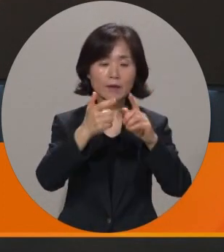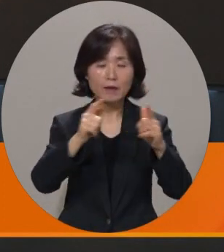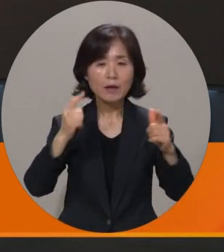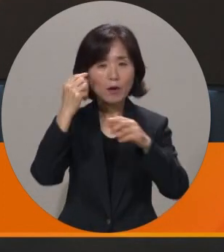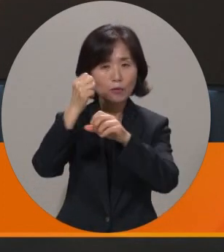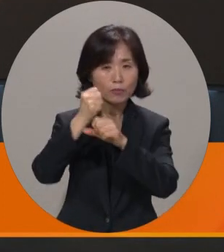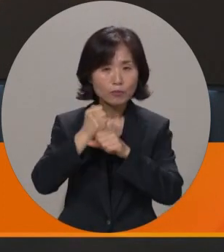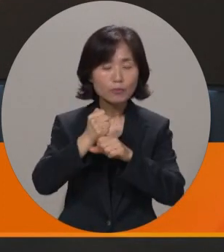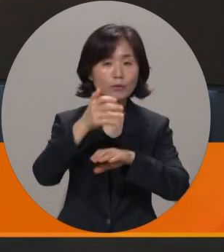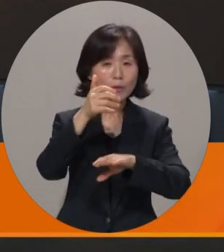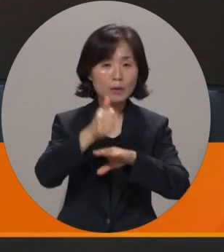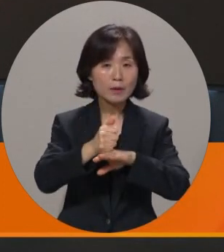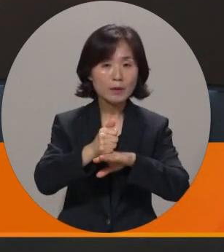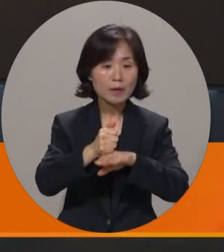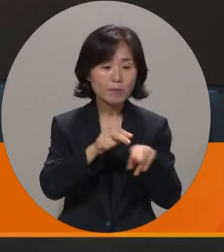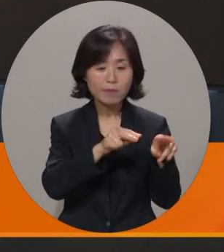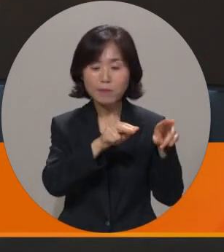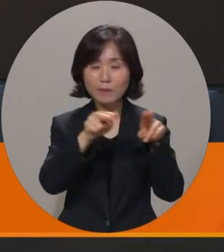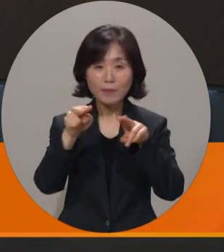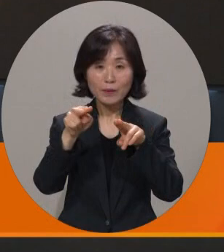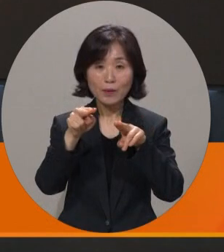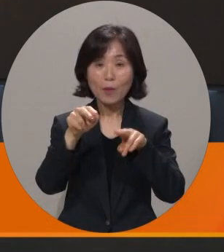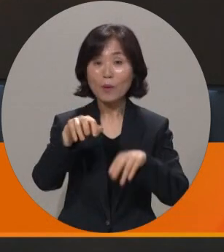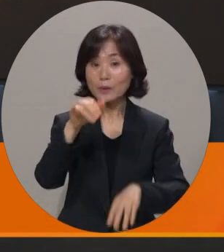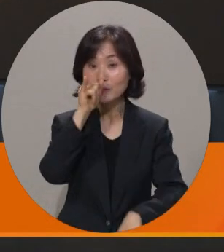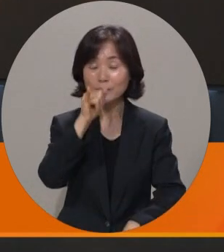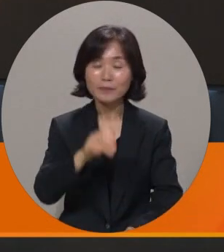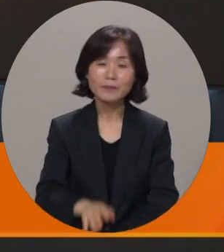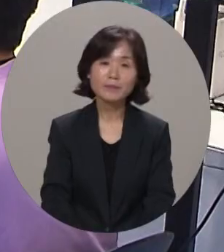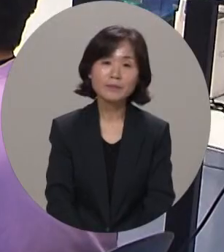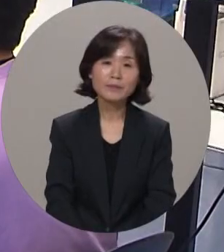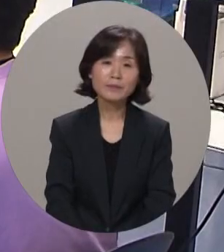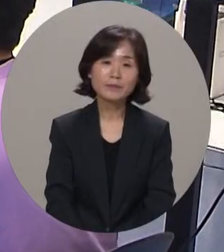볼 수 있는 자리가 마련됐는데요. 황대용 기자입니다.